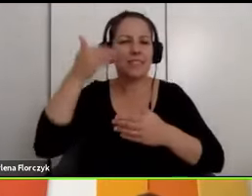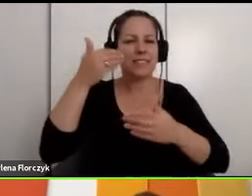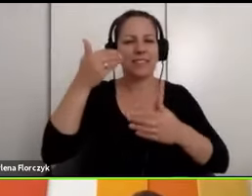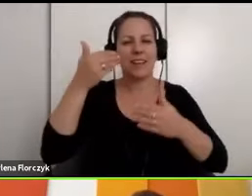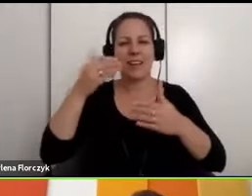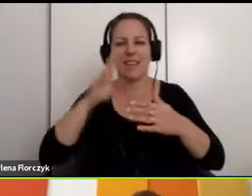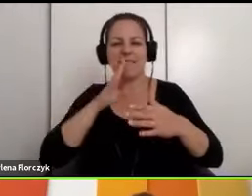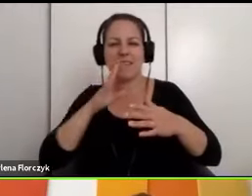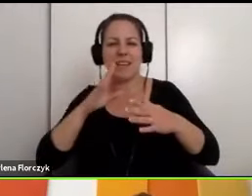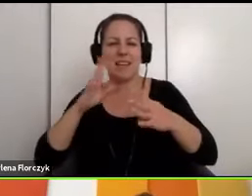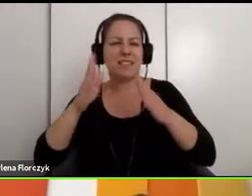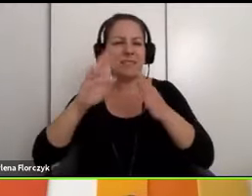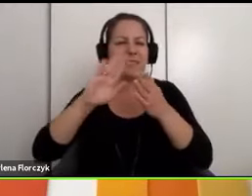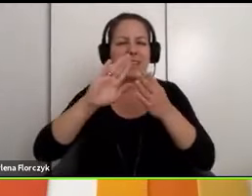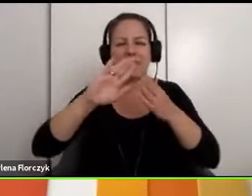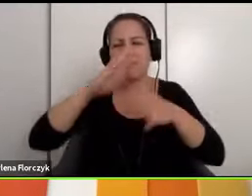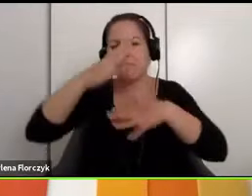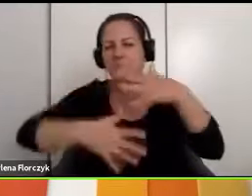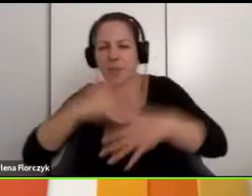jakimś takim kolażem